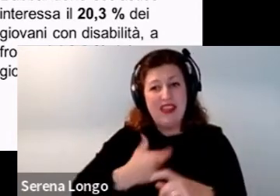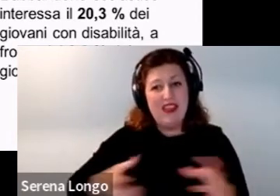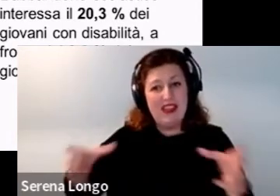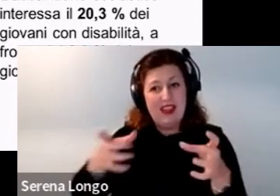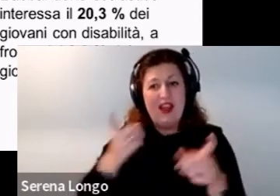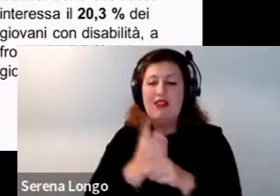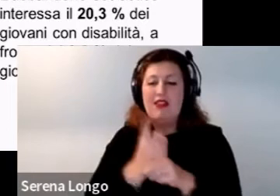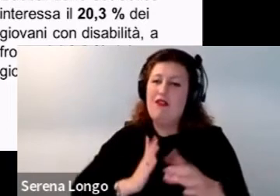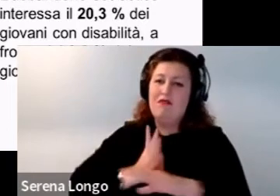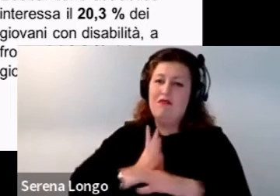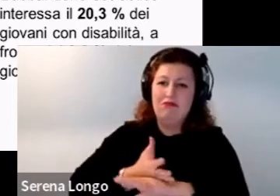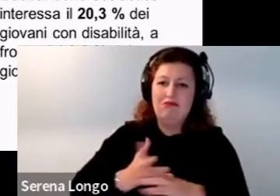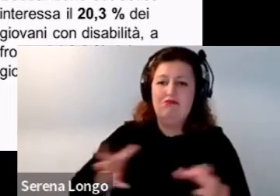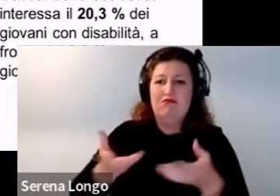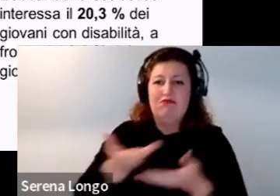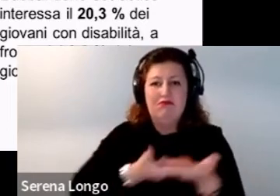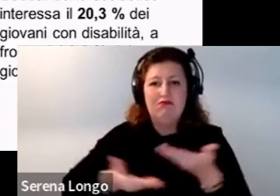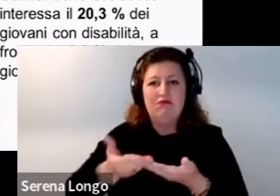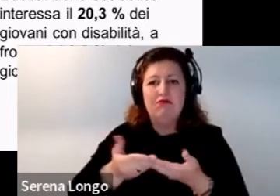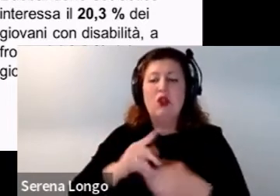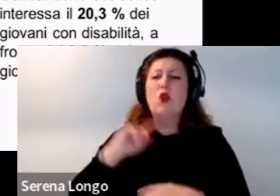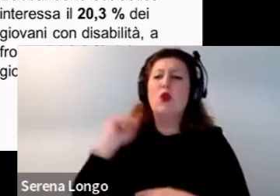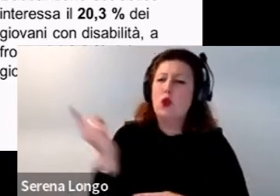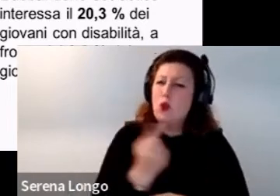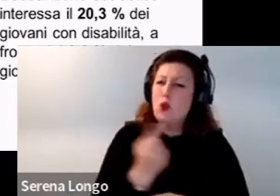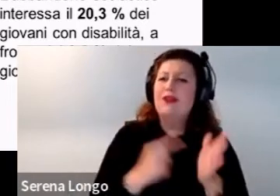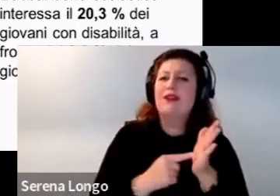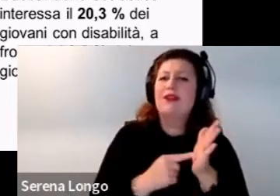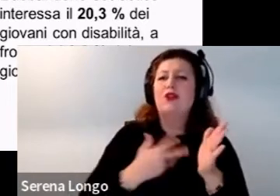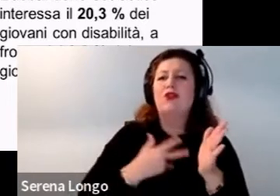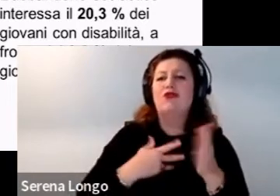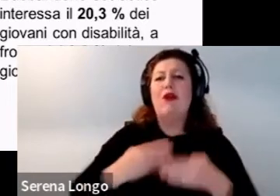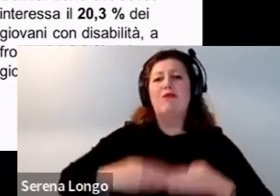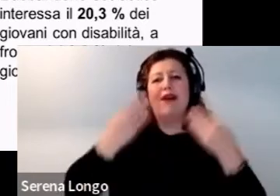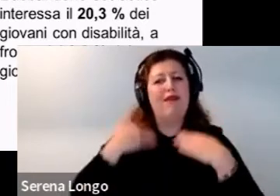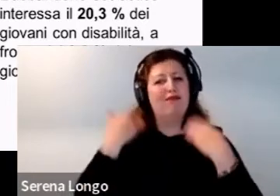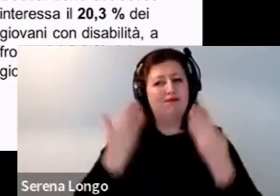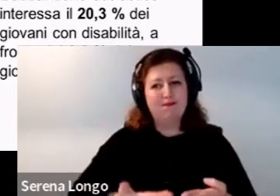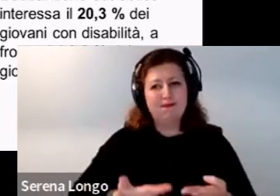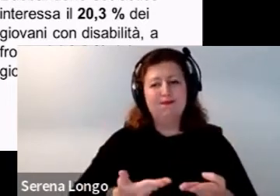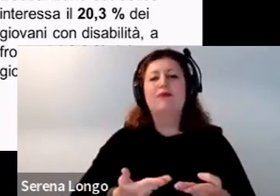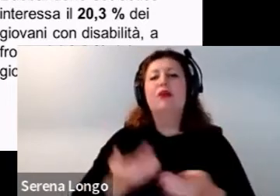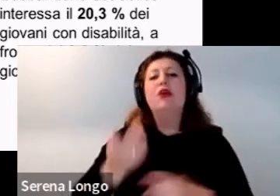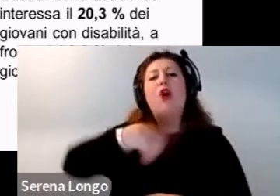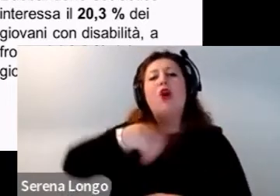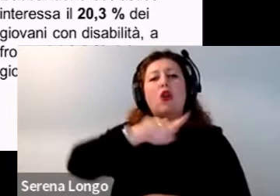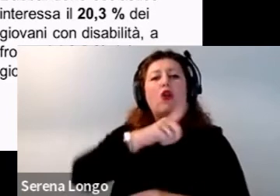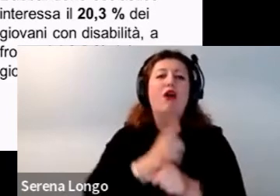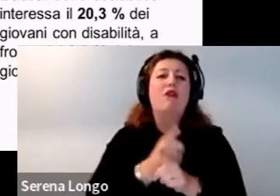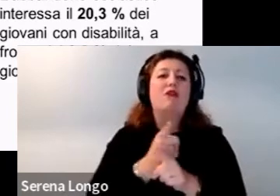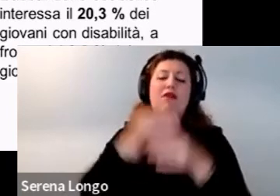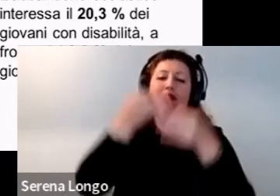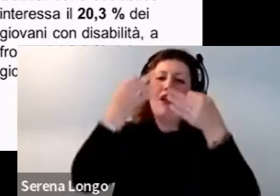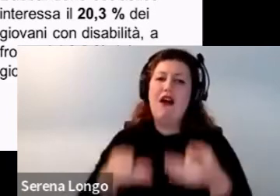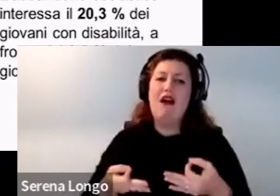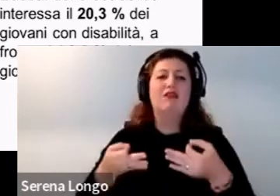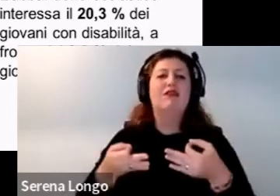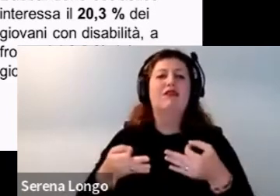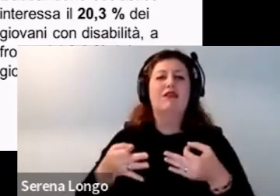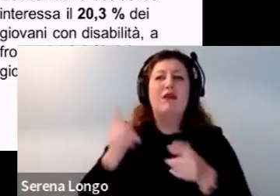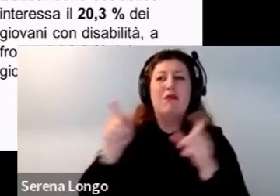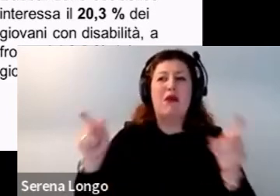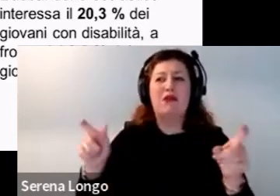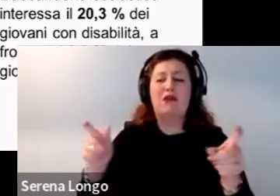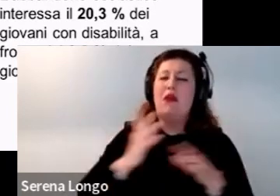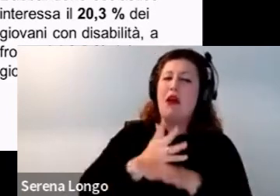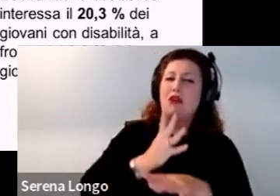Tutti hanno diritto a una vita senza barriere ed è nostro dovere, in quanto comunità, garantire la loro piena partecipazione